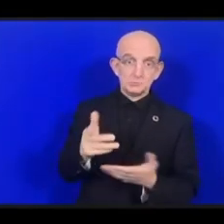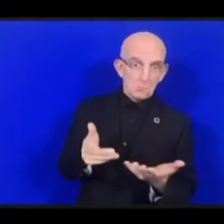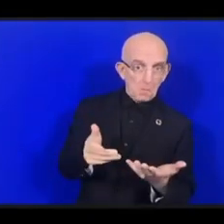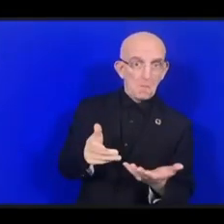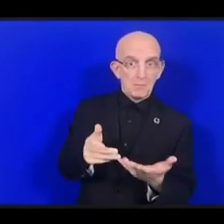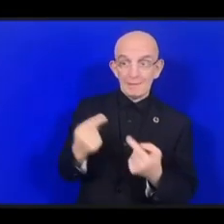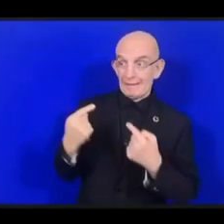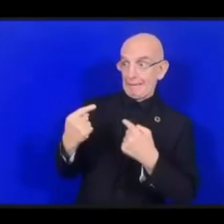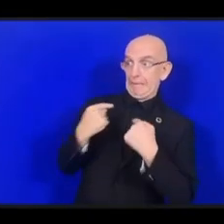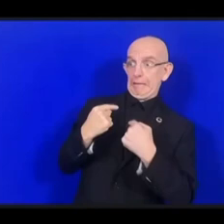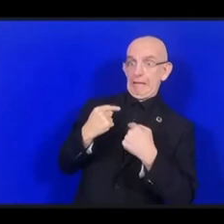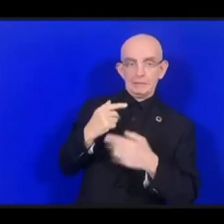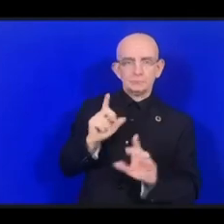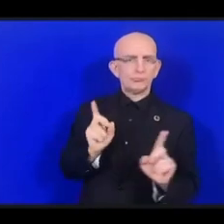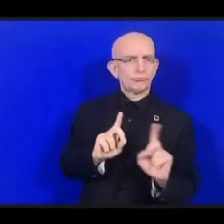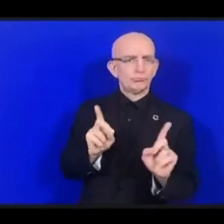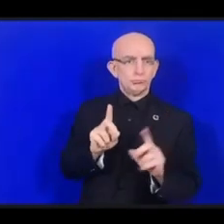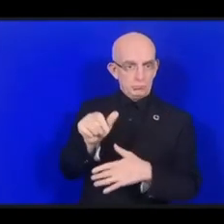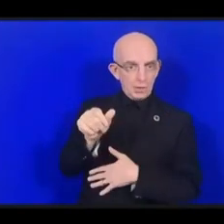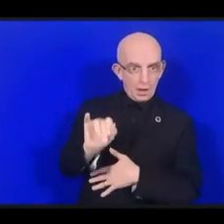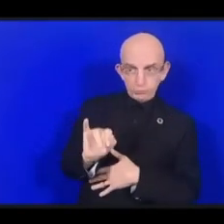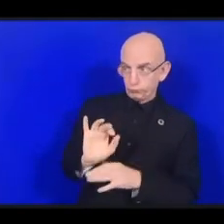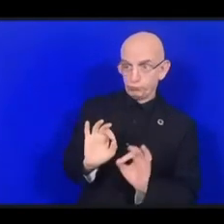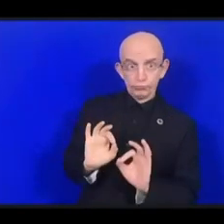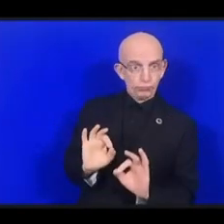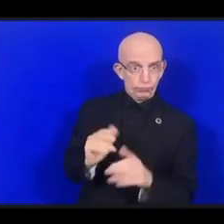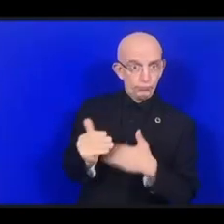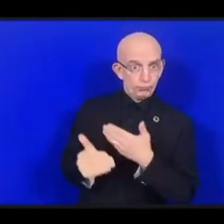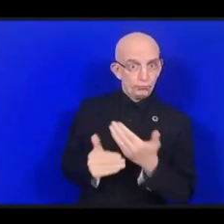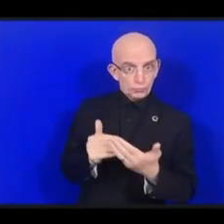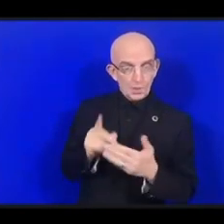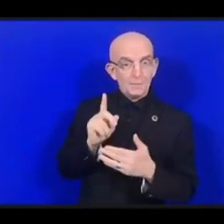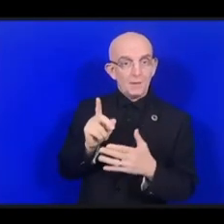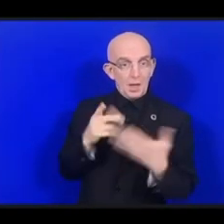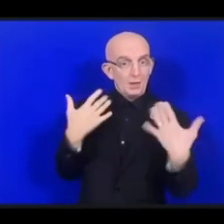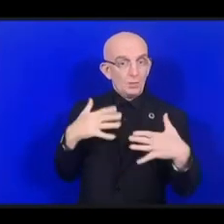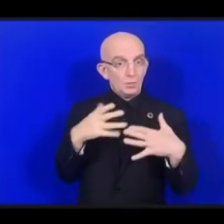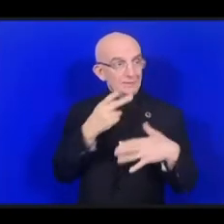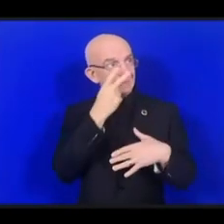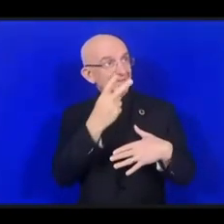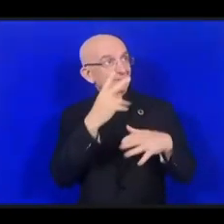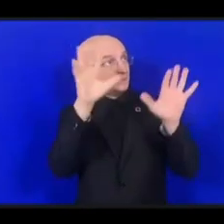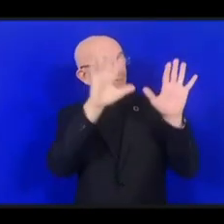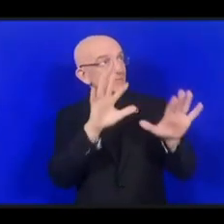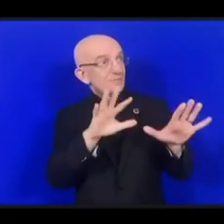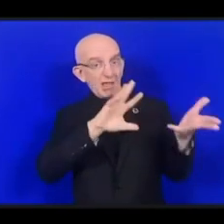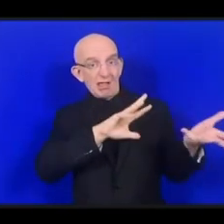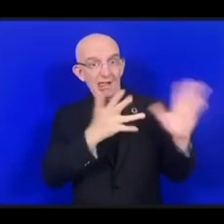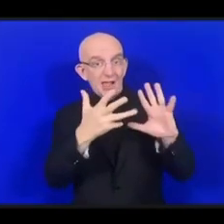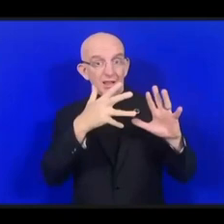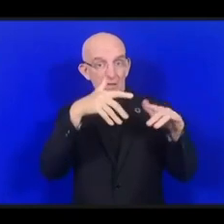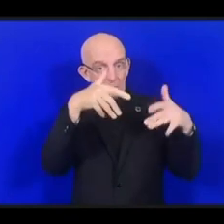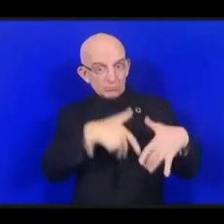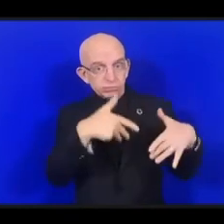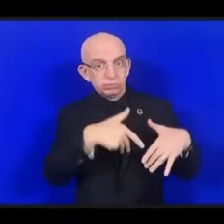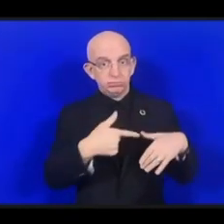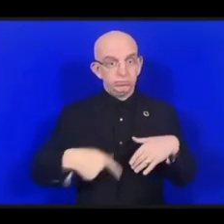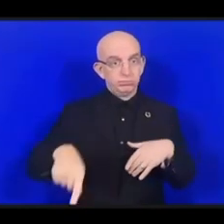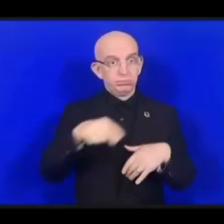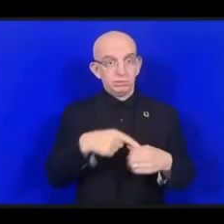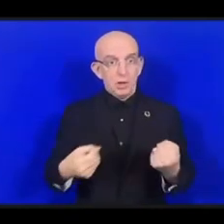les problèmes du changement climatique les catastrophes naturelles sont les plus grandes menaces pour l'humanité à l'URE